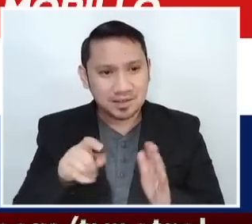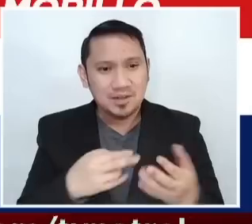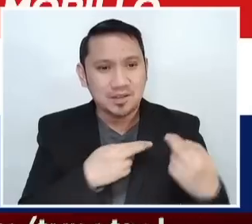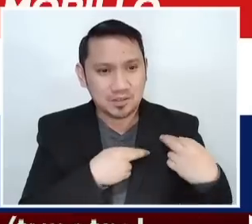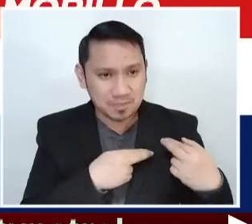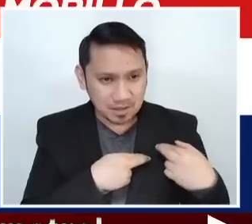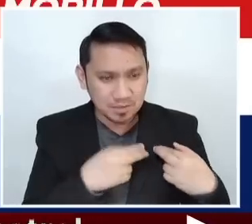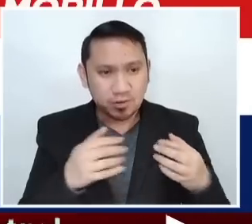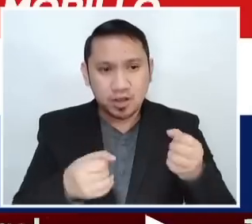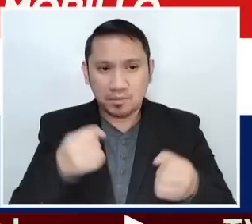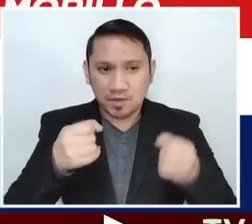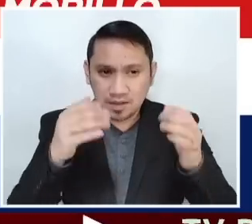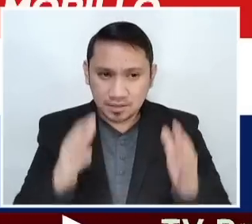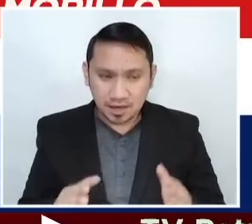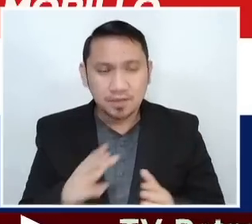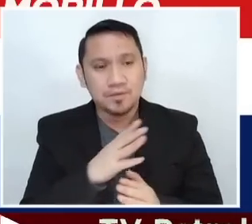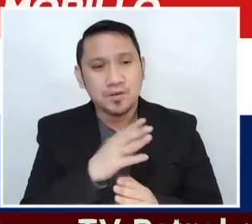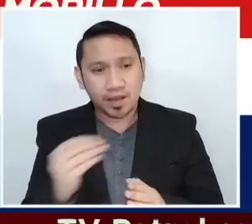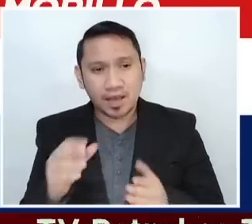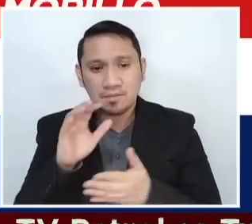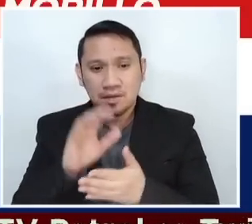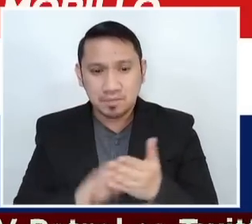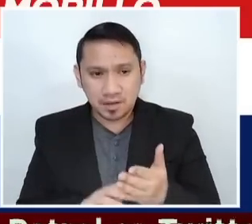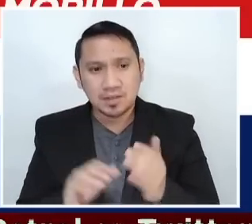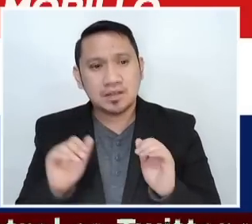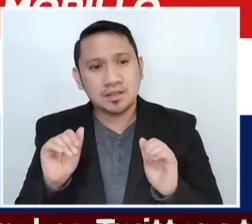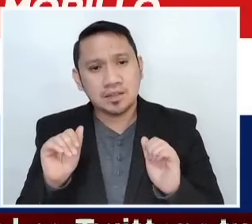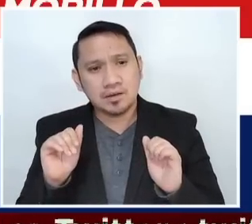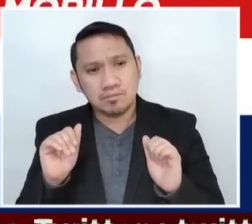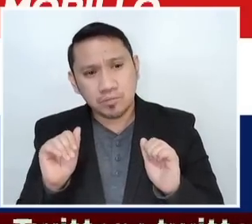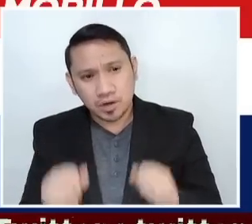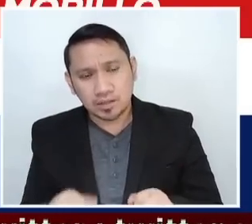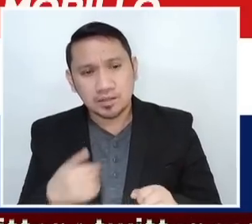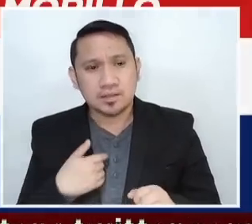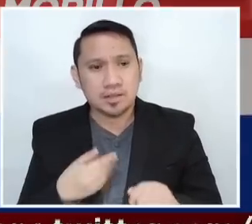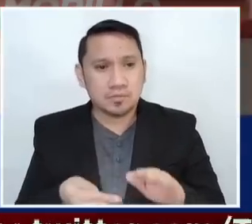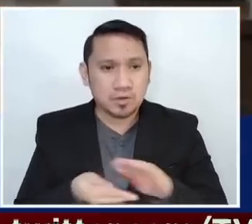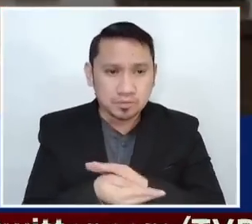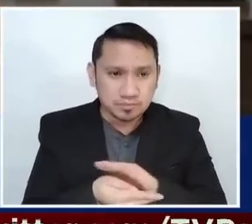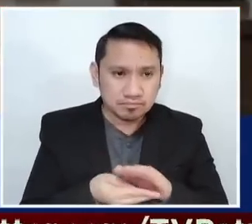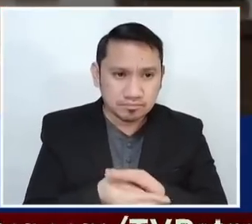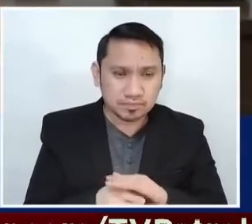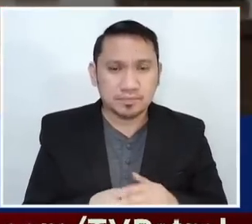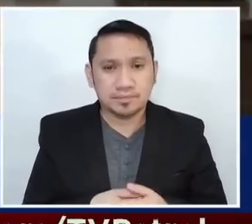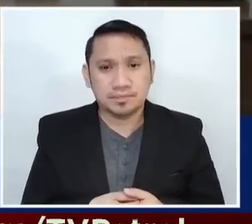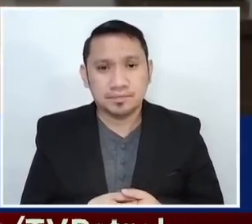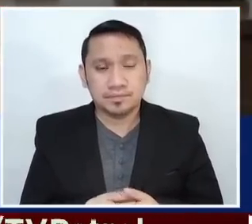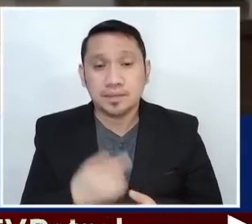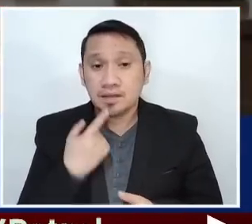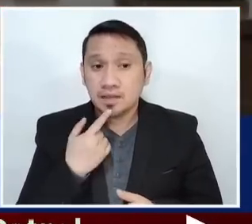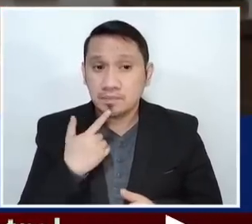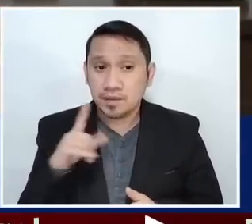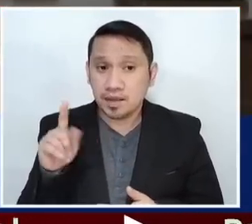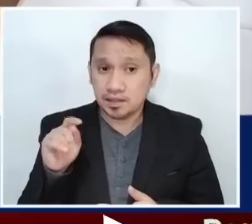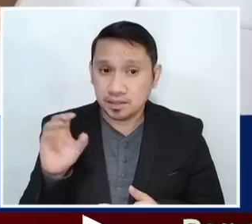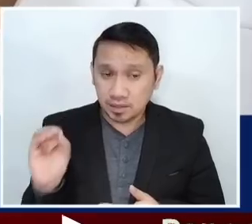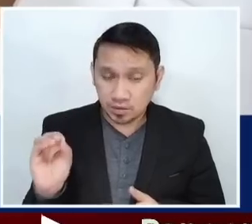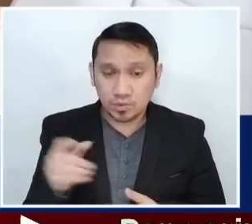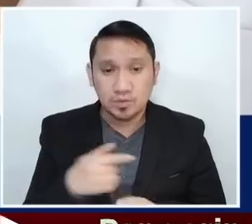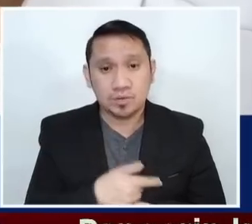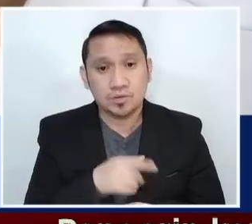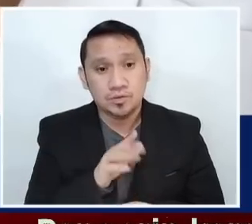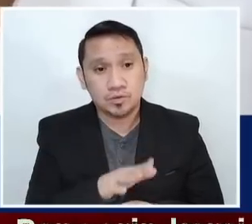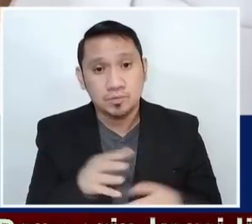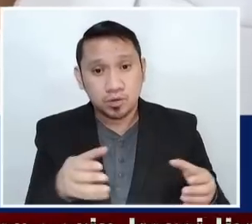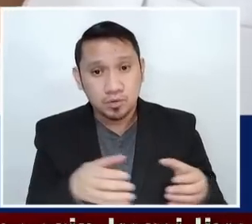mga motorista at mabawasan din ang posibilidad ng kutungan sa kalsada. Sagot naman ng LTO sa mga transport group,